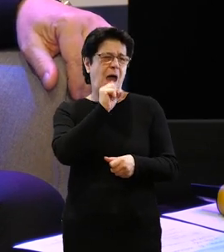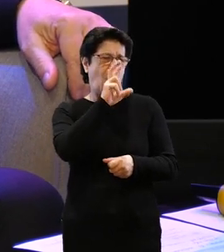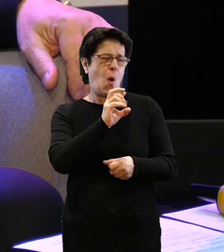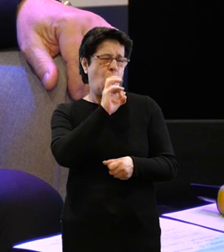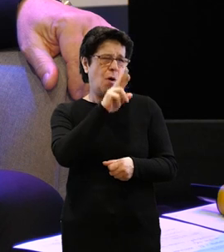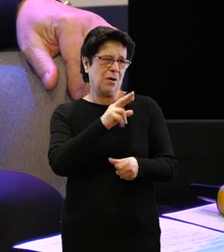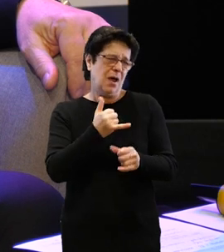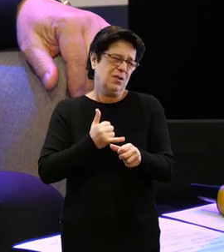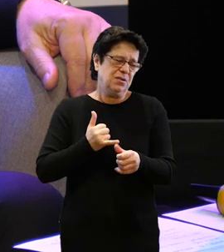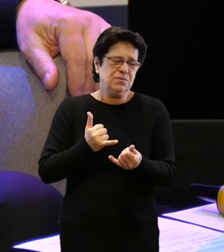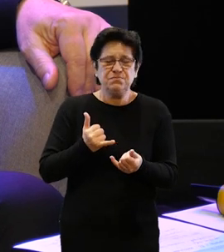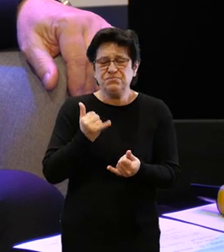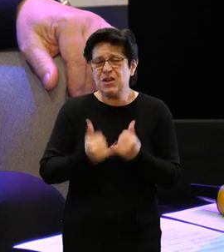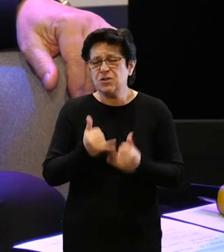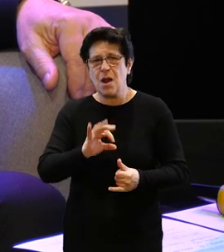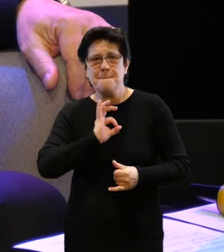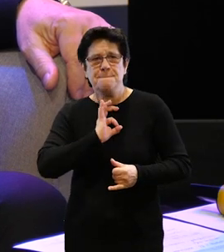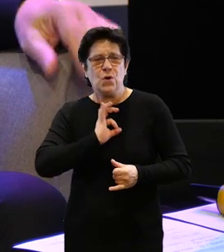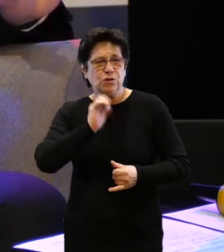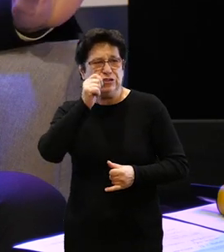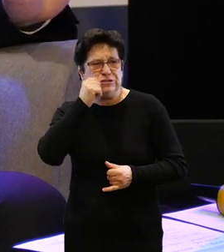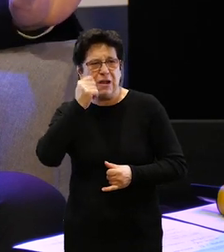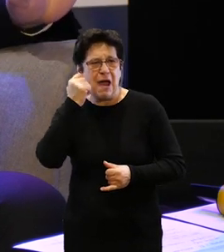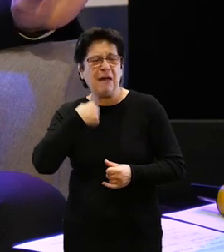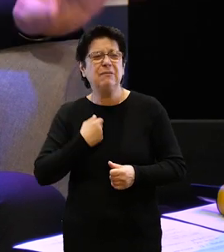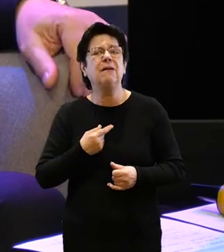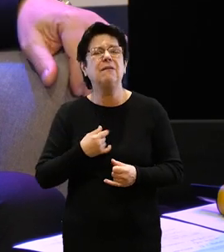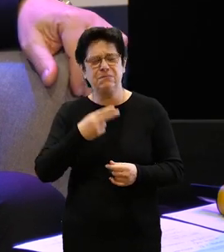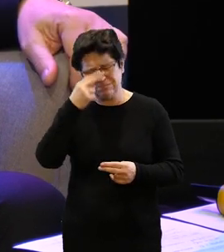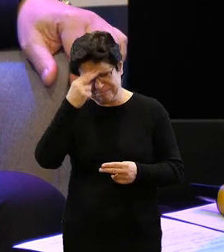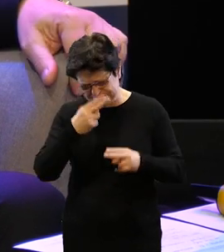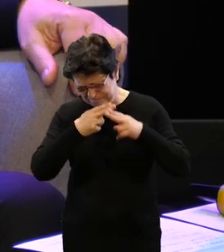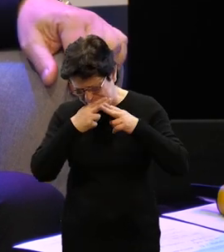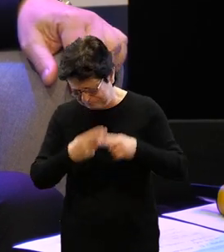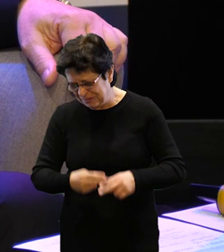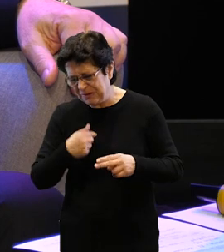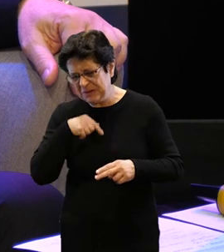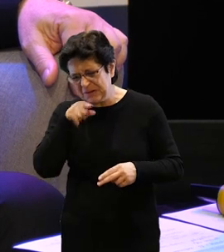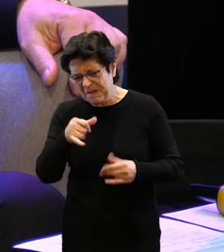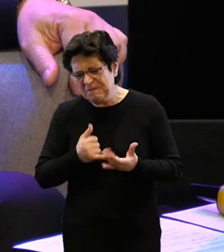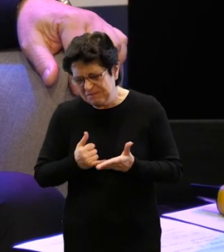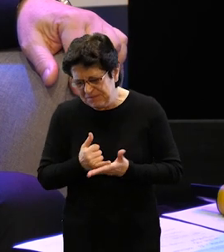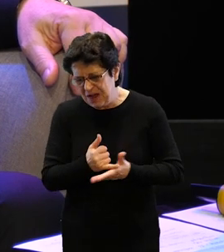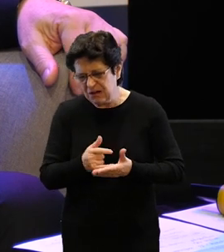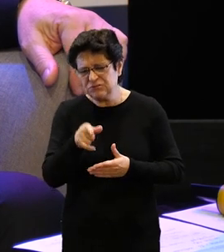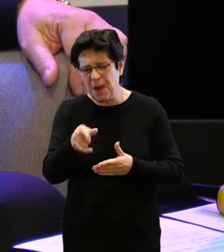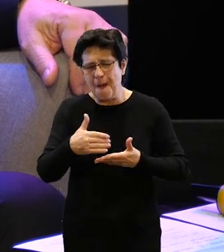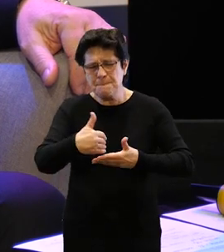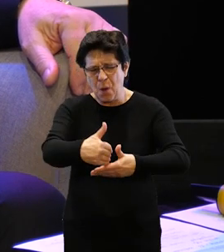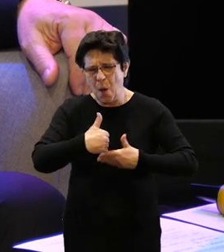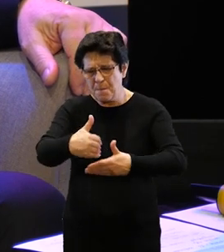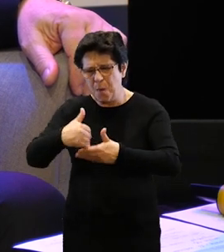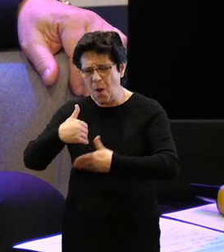powiedzieć wierzył w to że te leki pomagają to ja jestem okej bo bo bo to po prostu